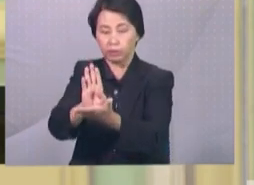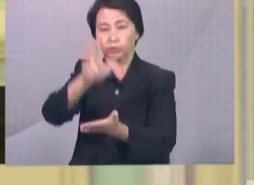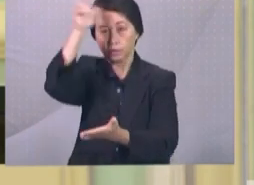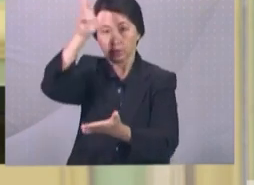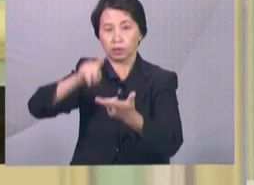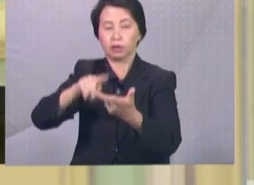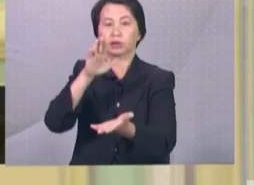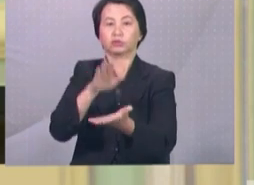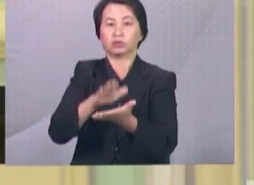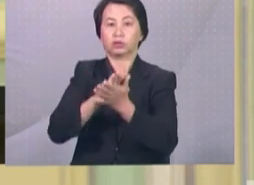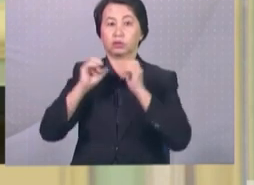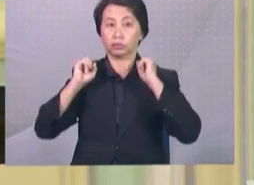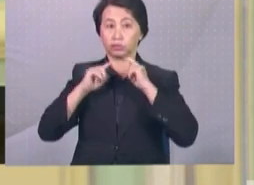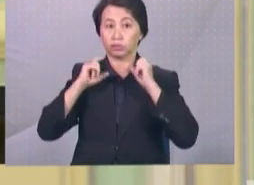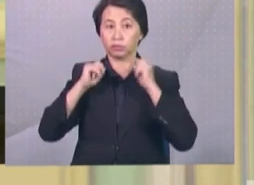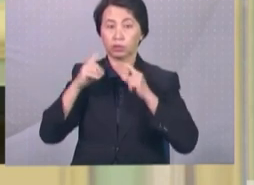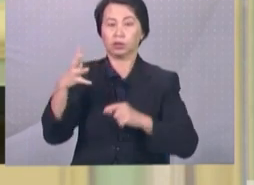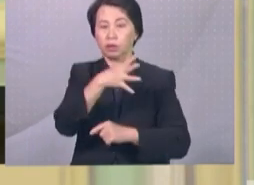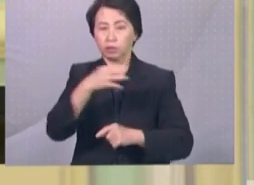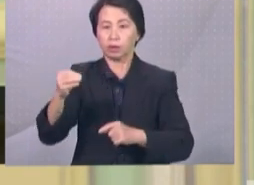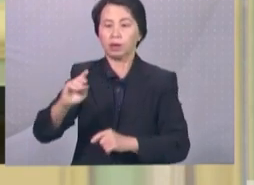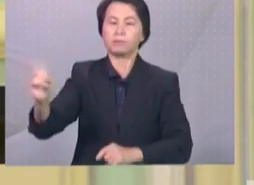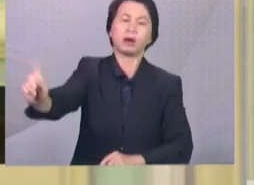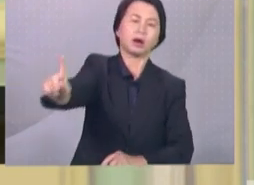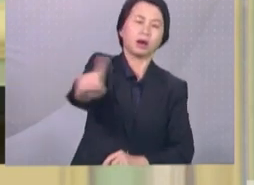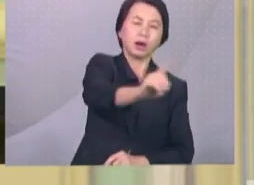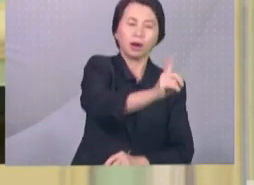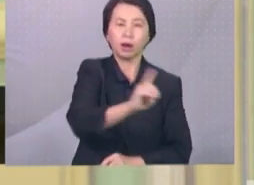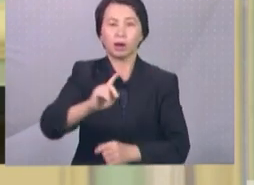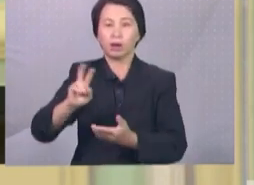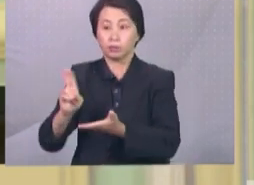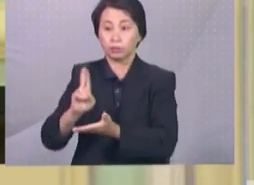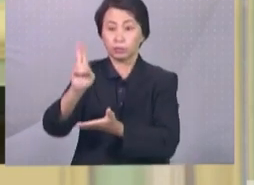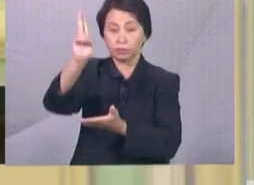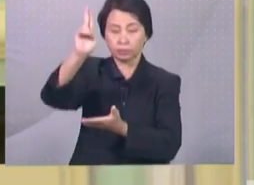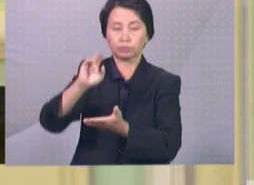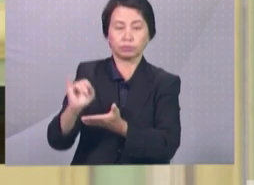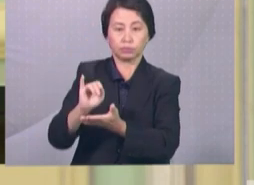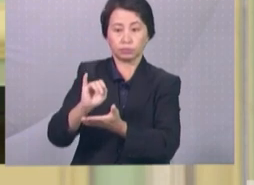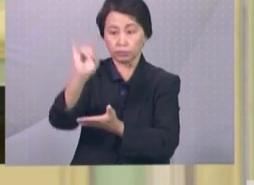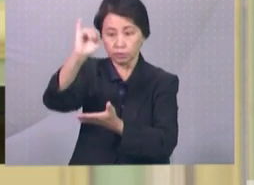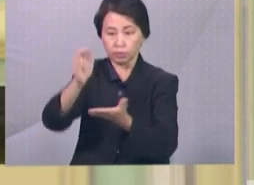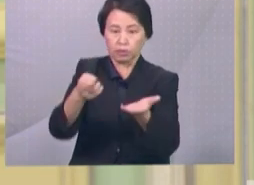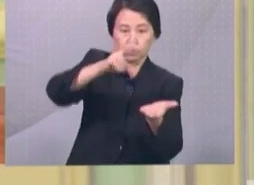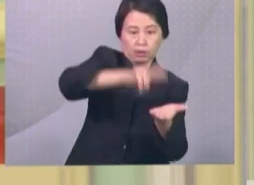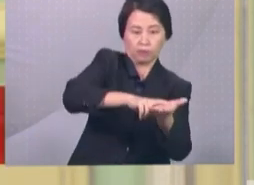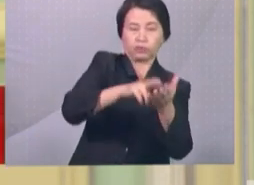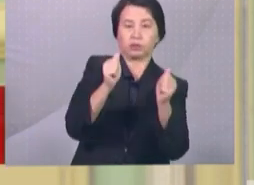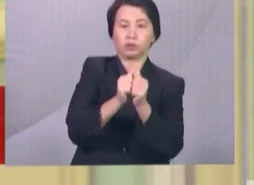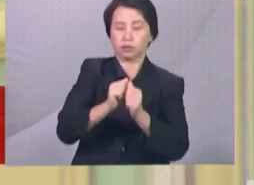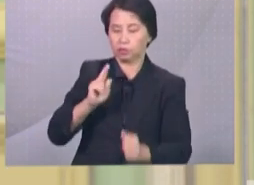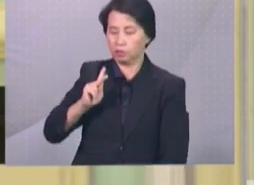kerajaan, sekolah swasta dan mana-mana institusi pendidikan yang berdaftar dengan